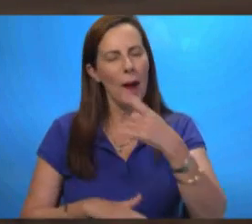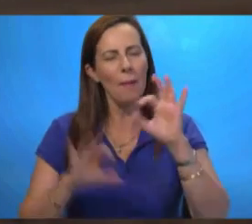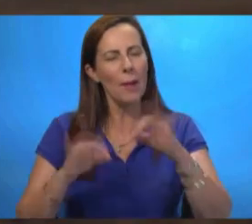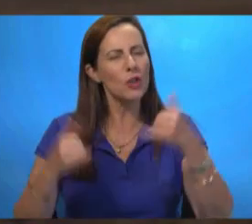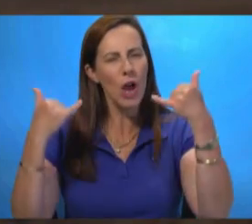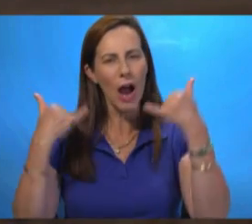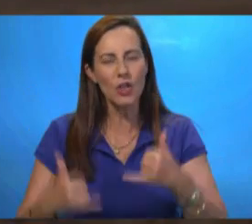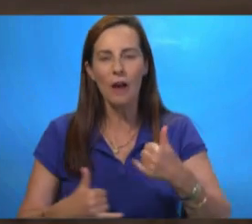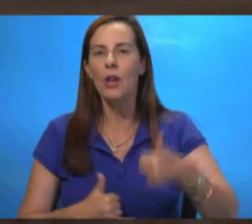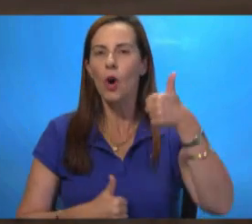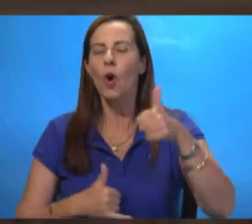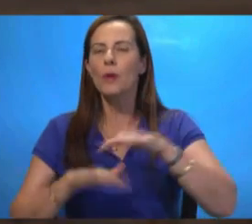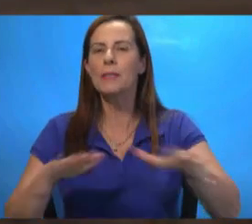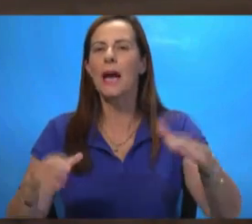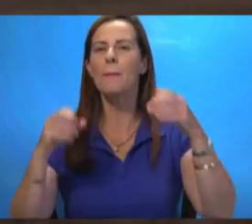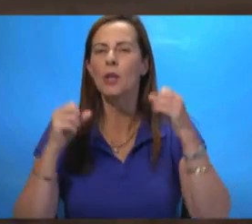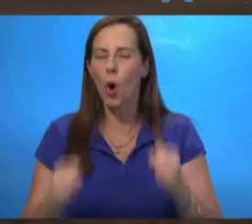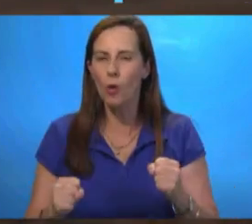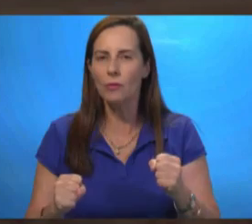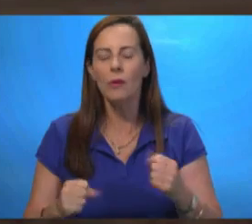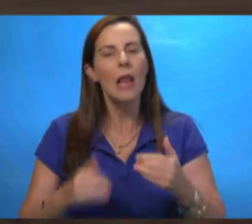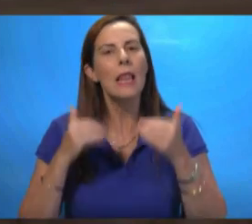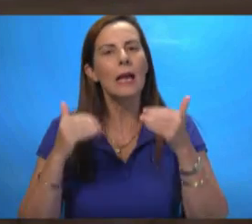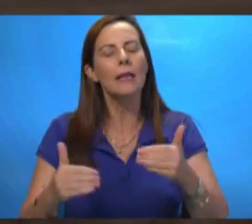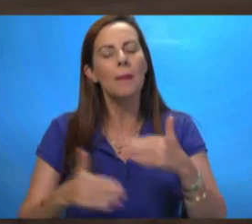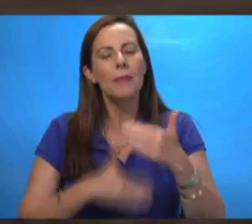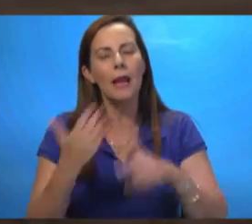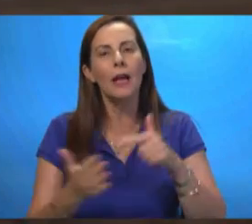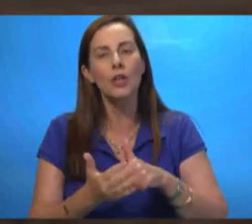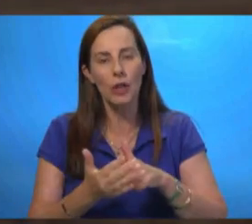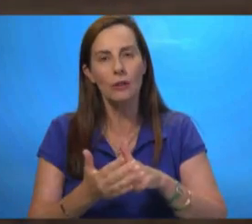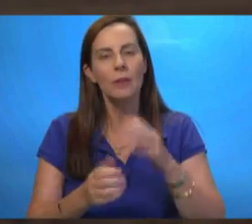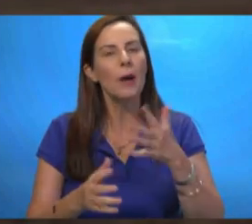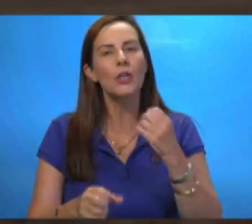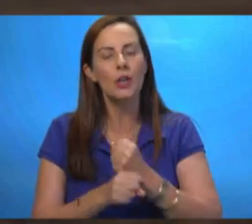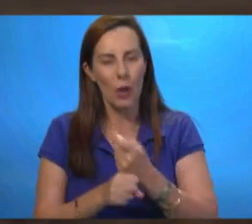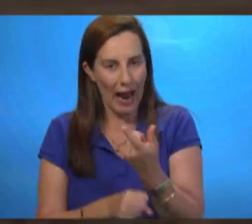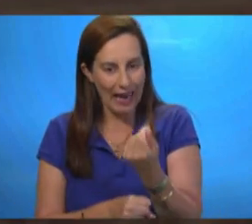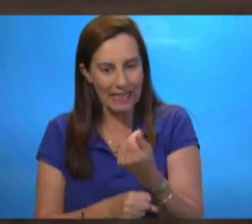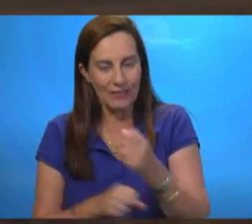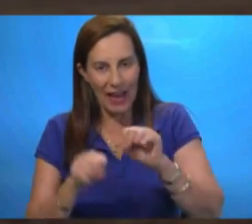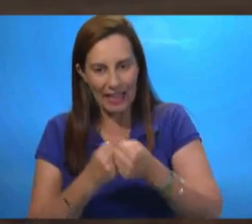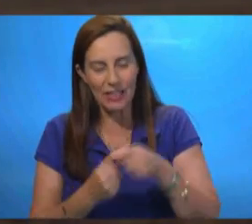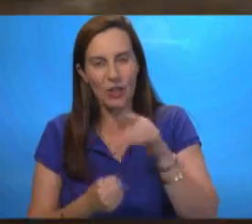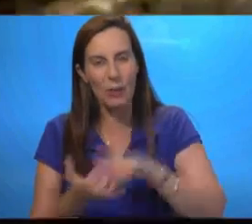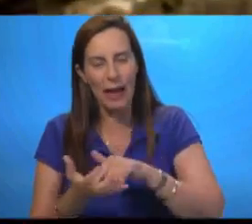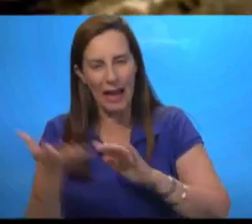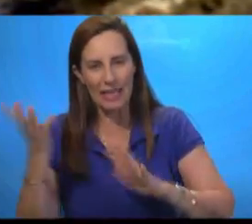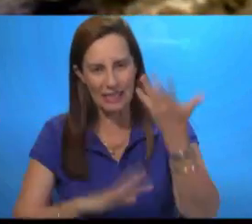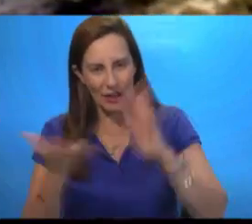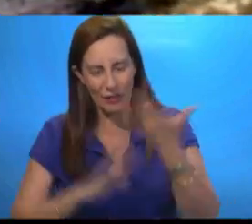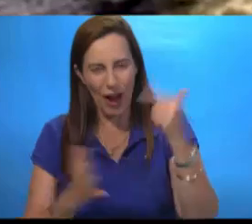האחרונה את ראש המועצה לביטחון לאומי לקדם תהליך שבו יקוזז הכסף, הנזק שנגרם כאן כתוצאה מטרור